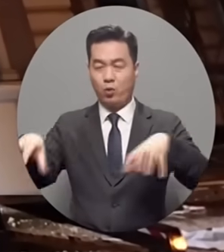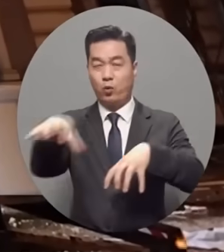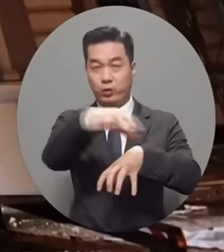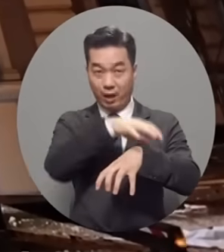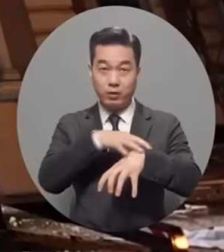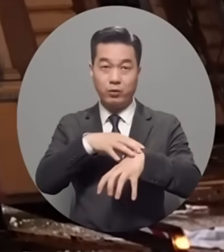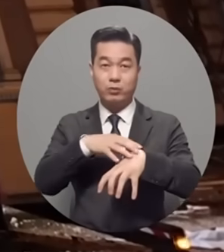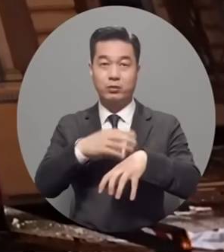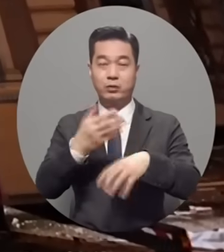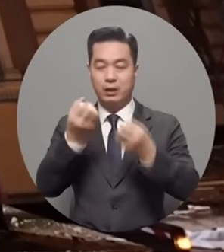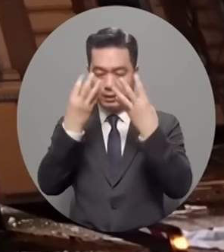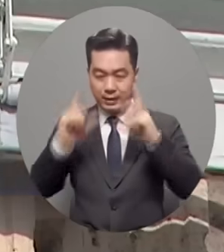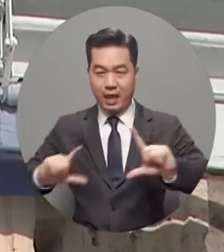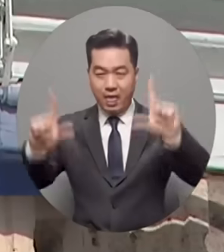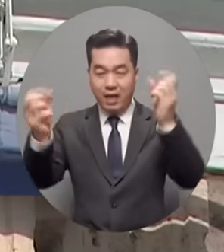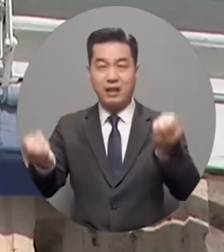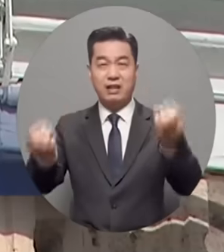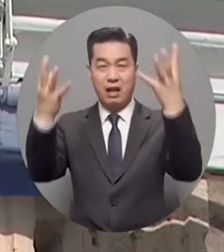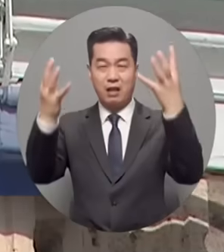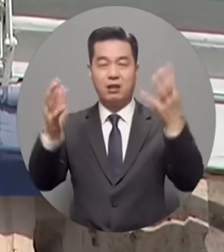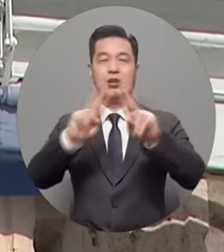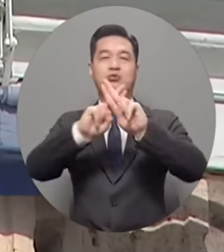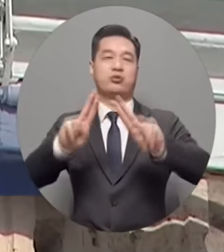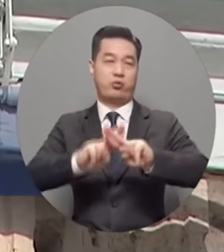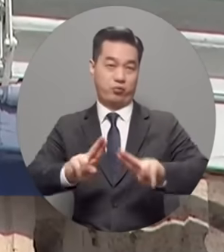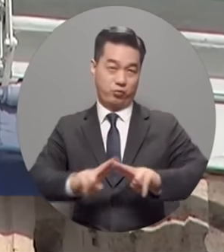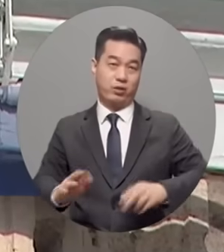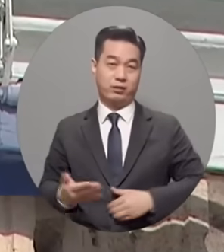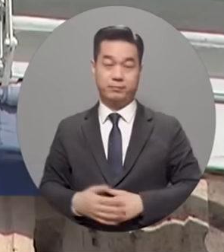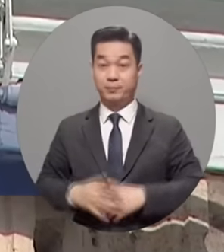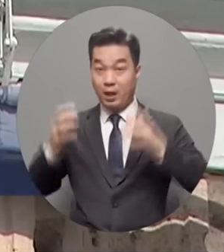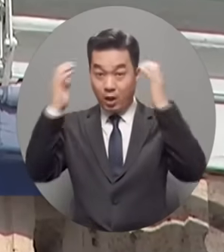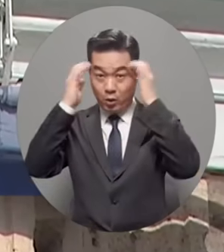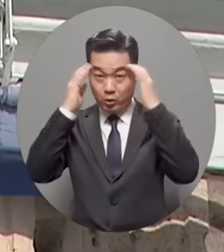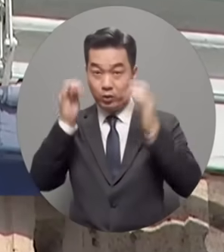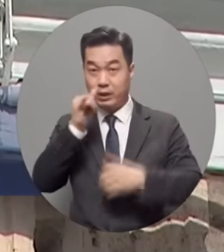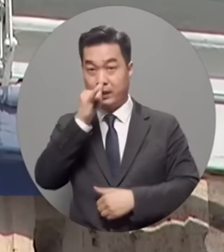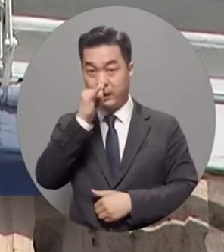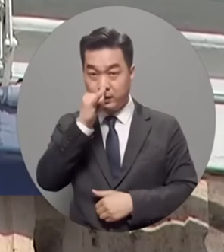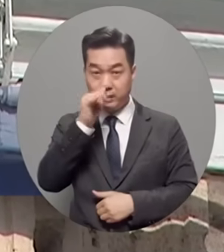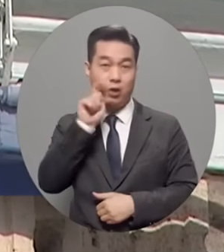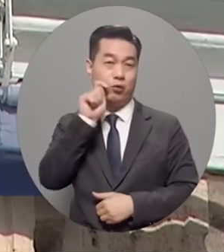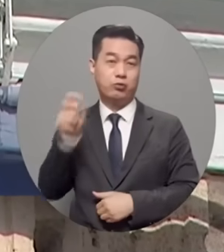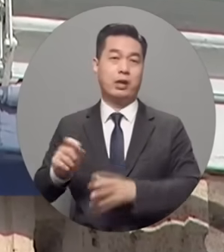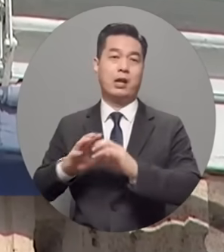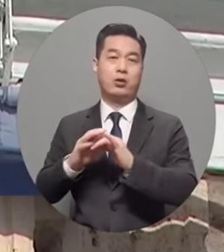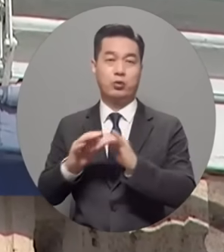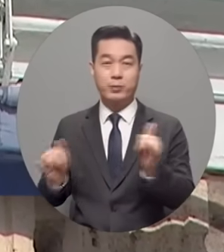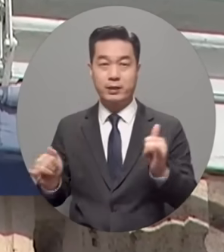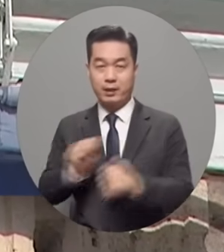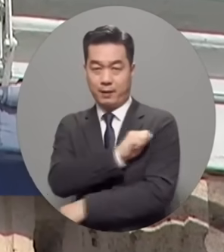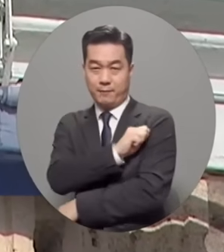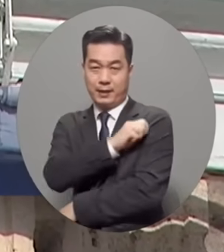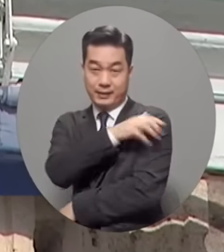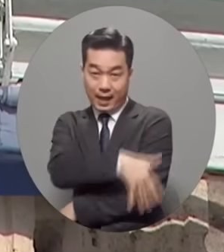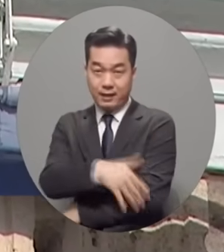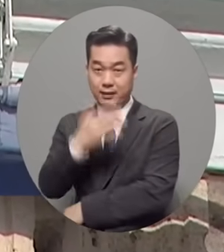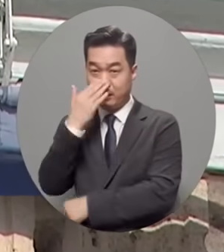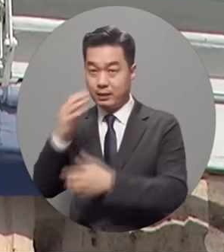행사가 취소됐습니다. Continuiamo a pregare per i popoli che soffrono a causa delle